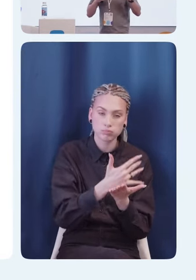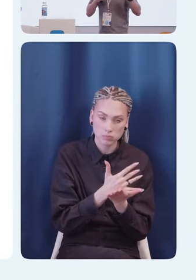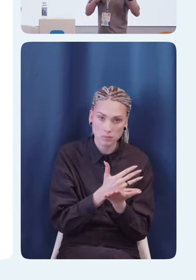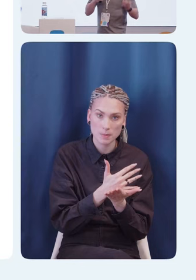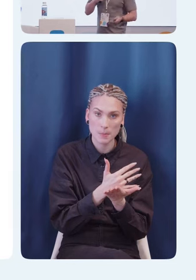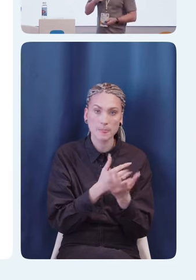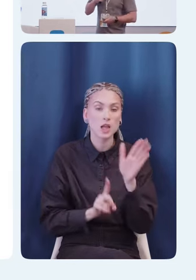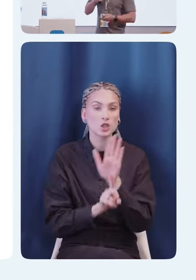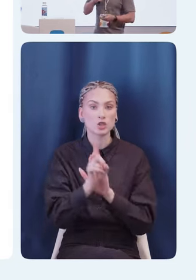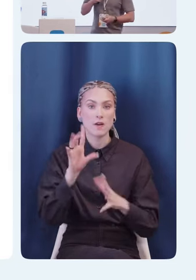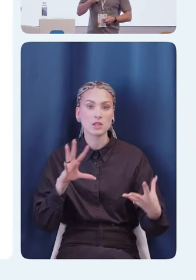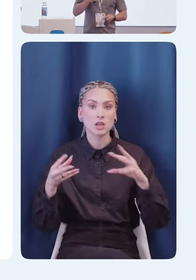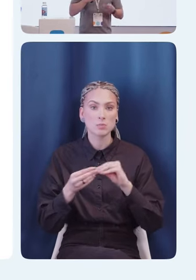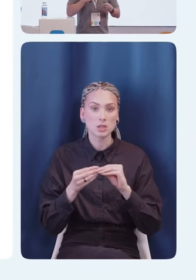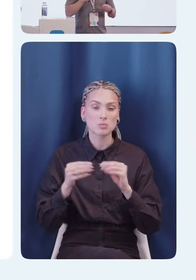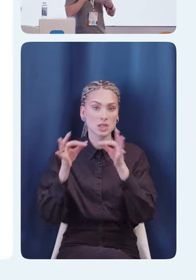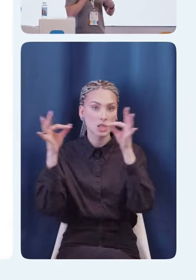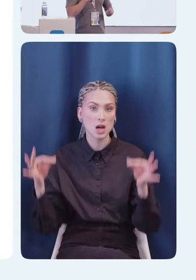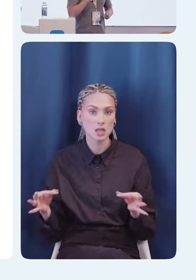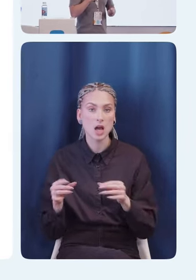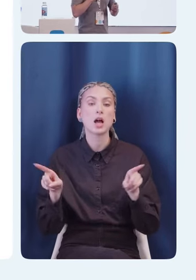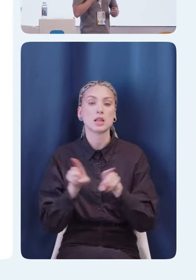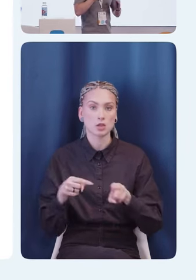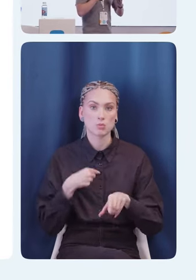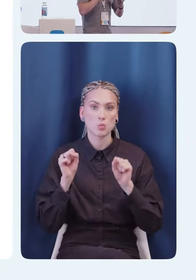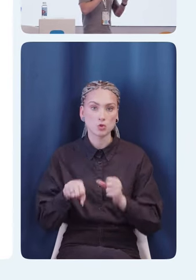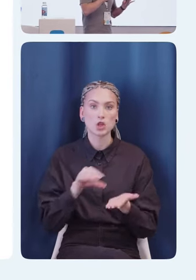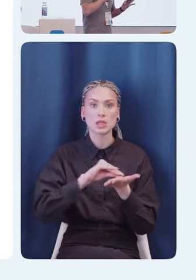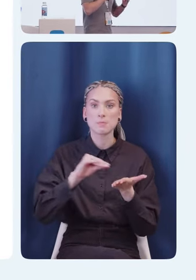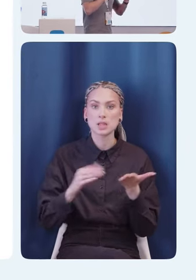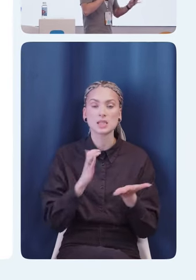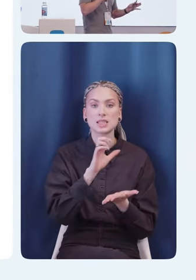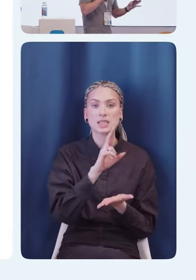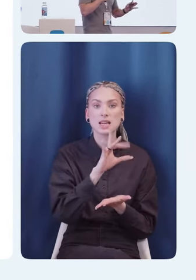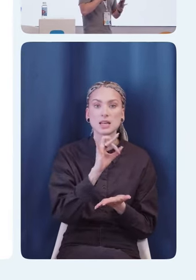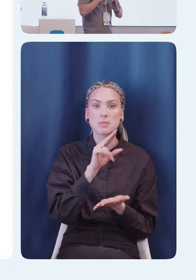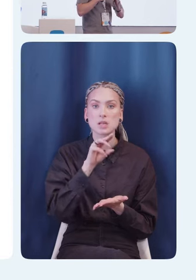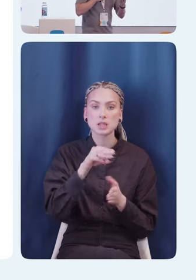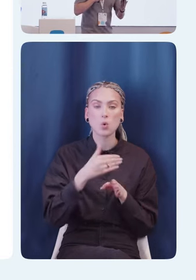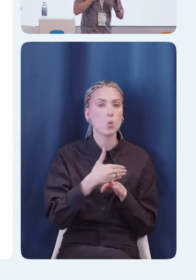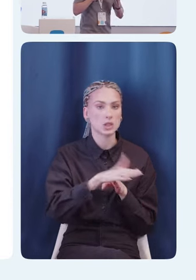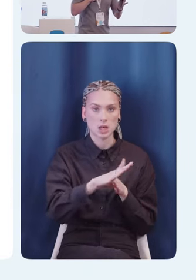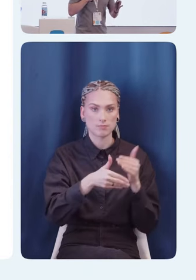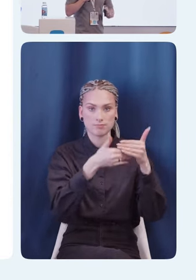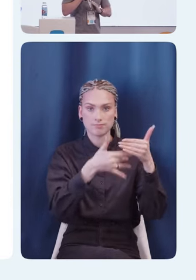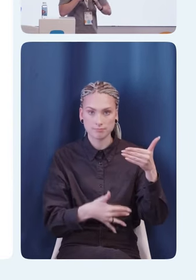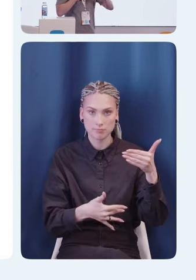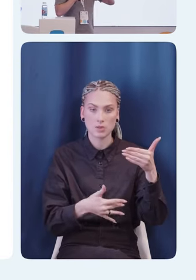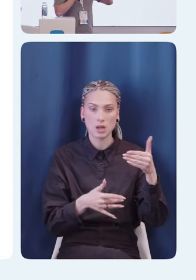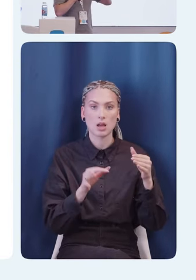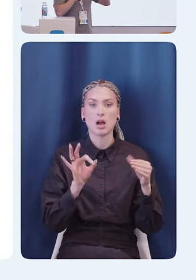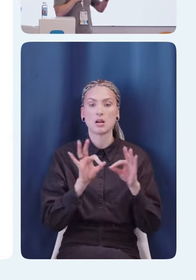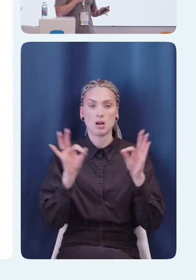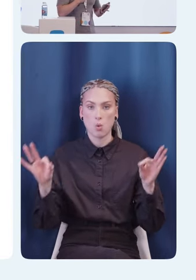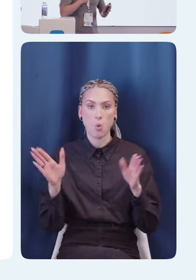и начинает взаимодействовать с страницей, мы точно так же можем написать какие-то скрипты отдельно, то есть отдельно от компонент, отдельно